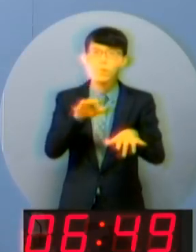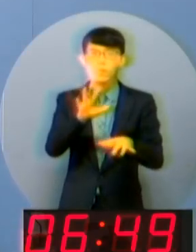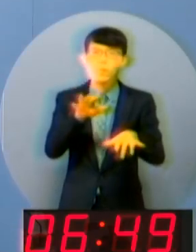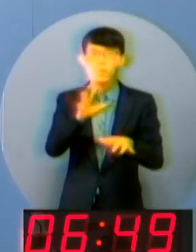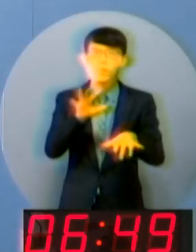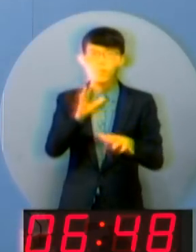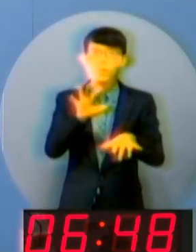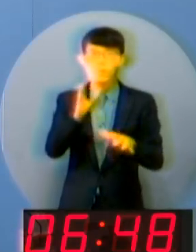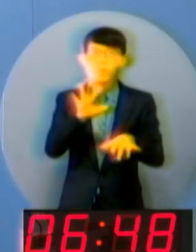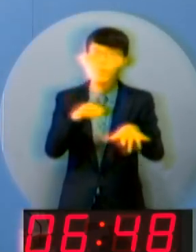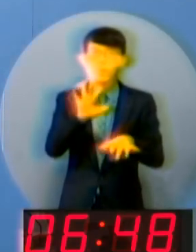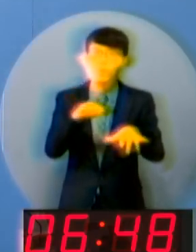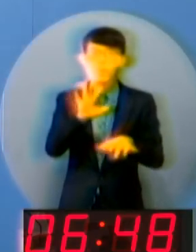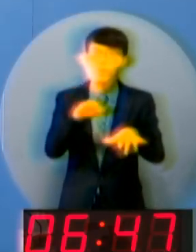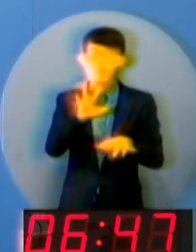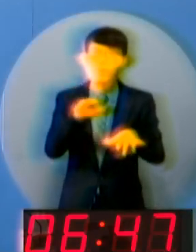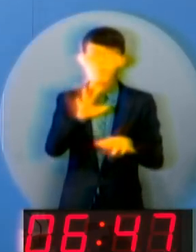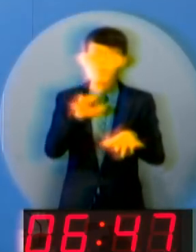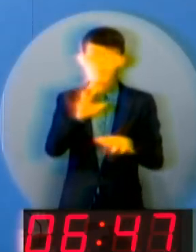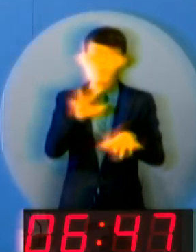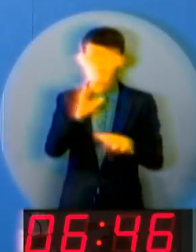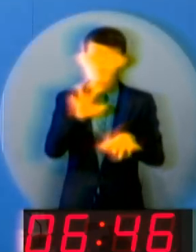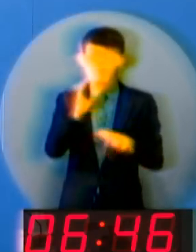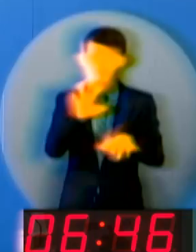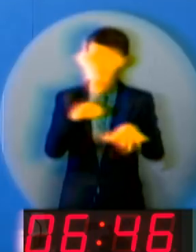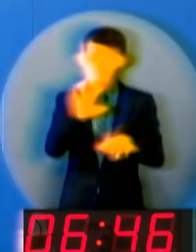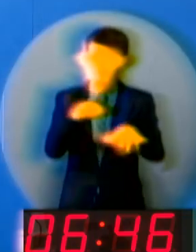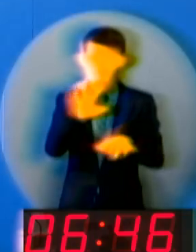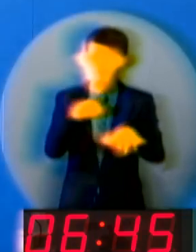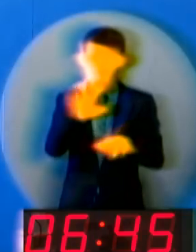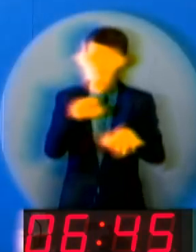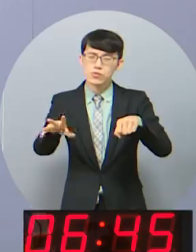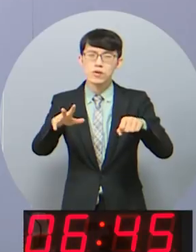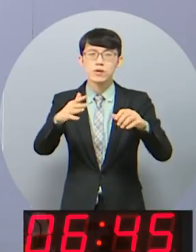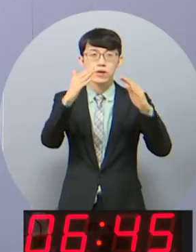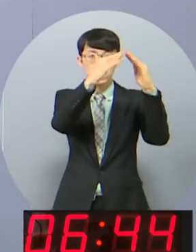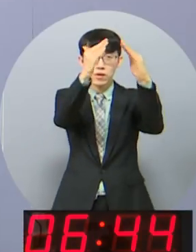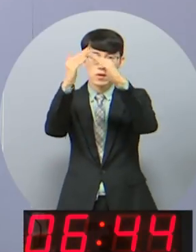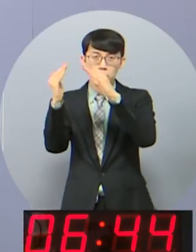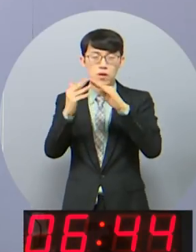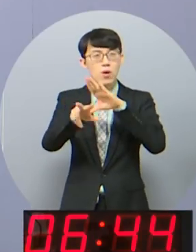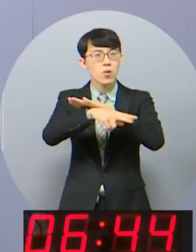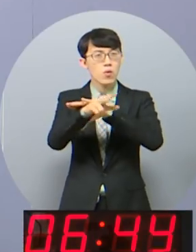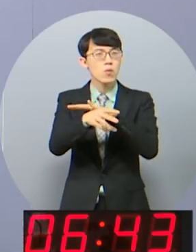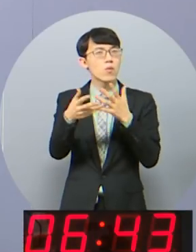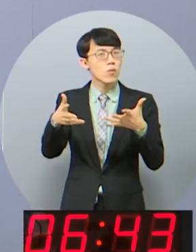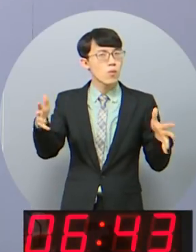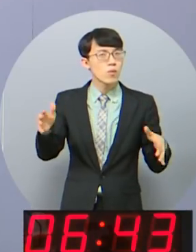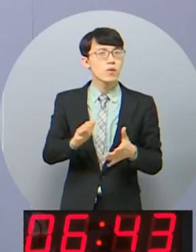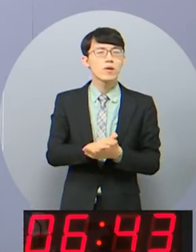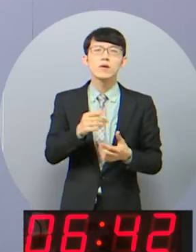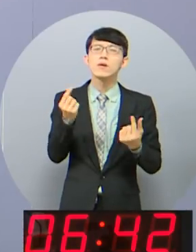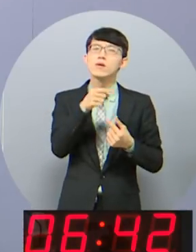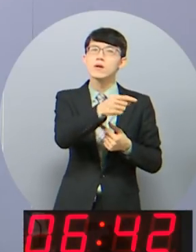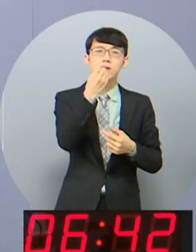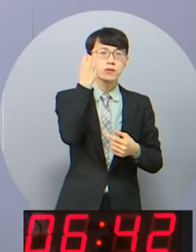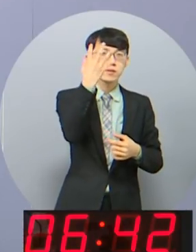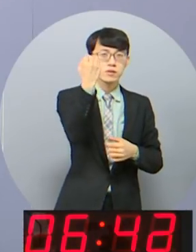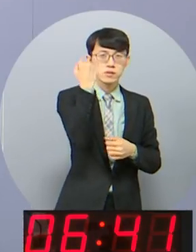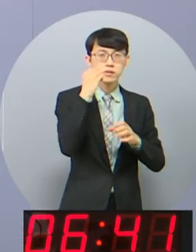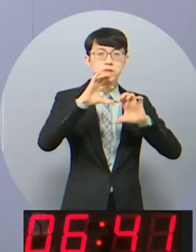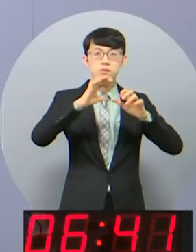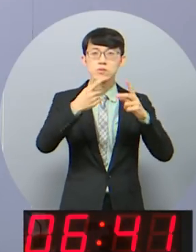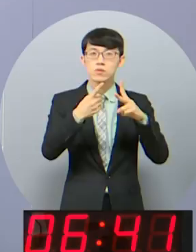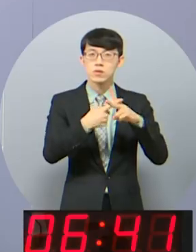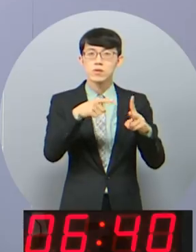别位讲啊，恁淡水。这个学校的工作搁遐济，咱是新市国小，伊一直歹，咱歹伊就为